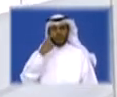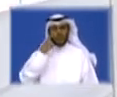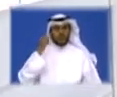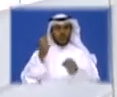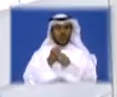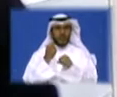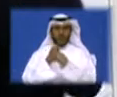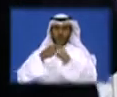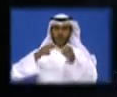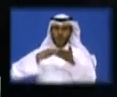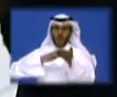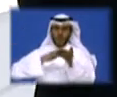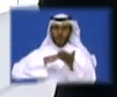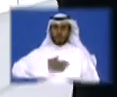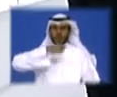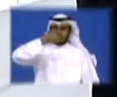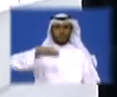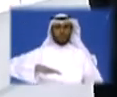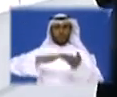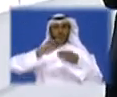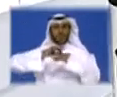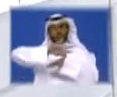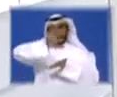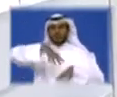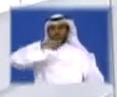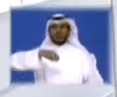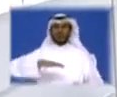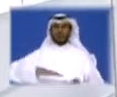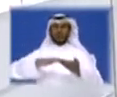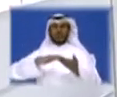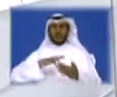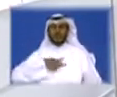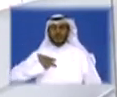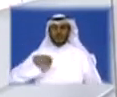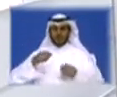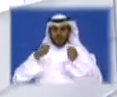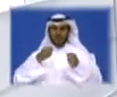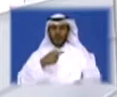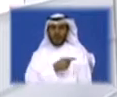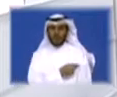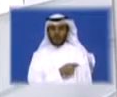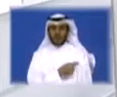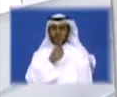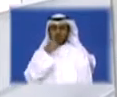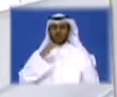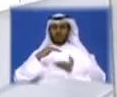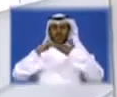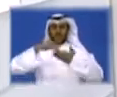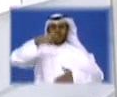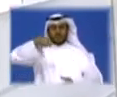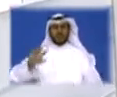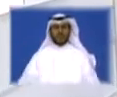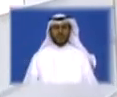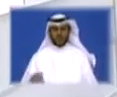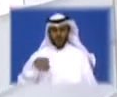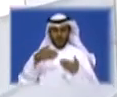من أهل الكويت الأوفياء تضيء نور البرامج والمشاريع الصحية لتطوير النظام الصحي، وما تم